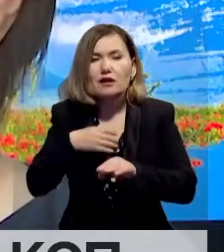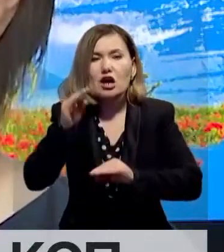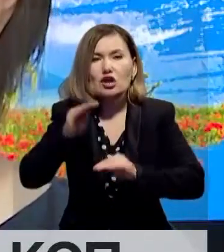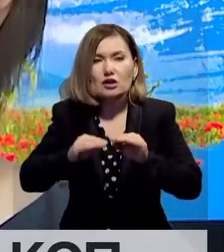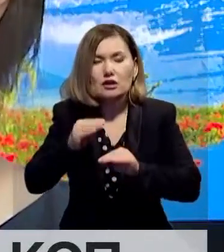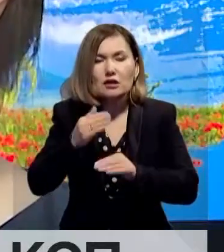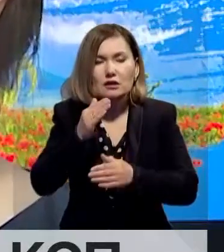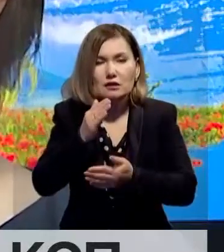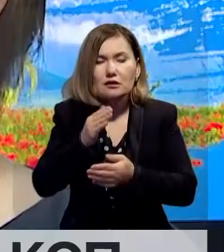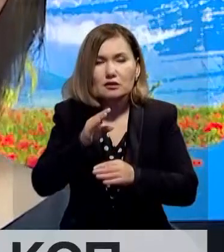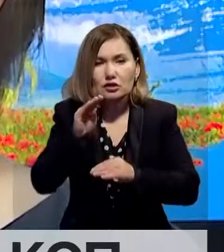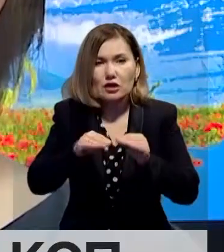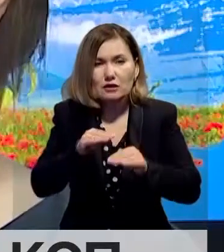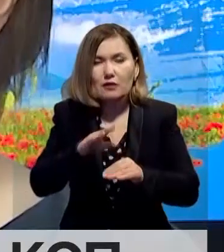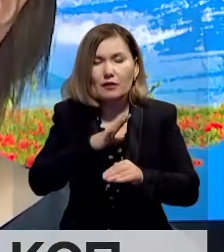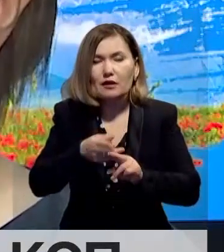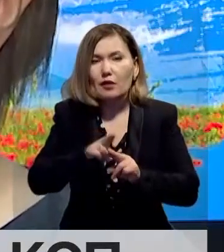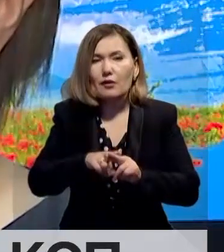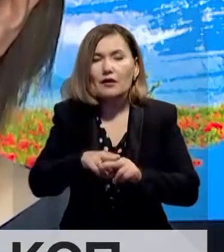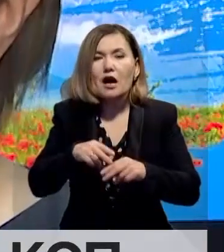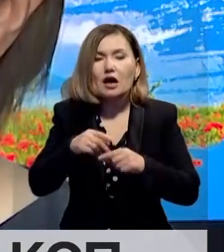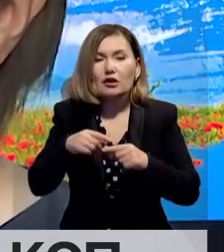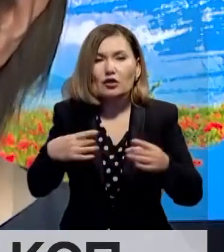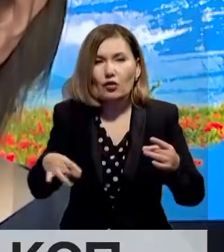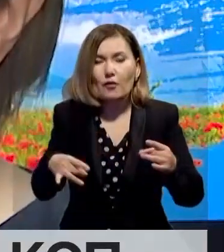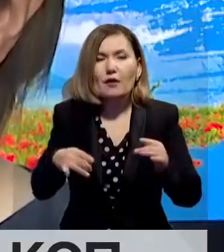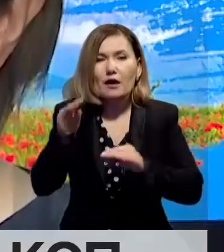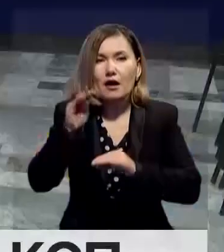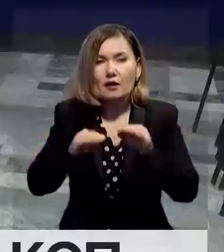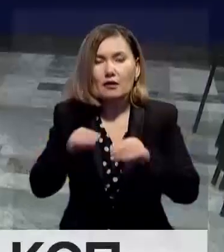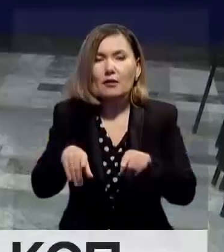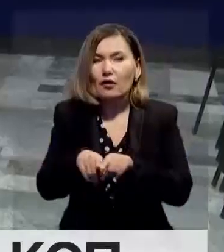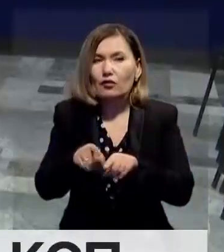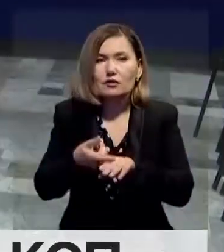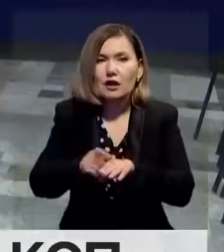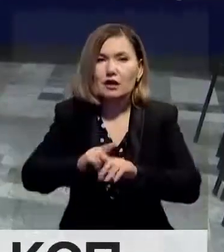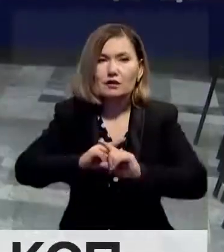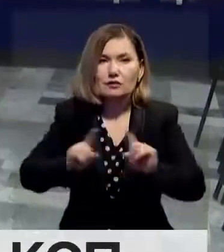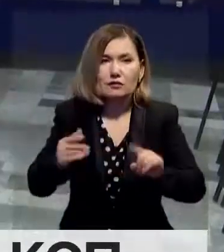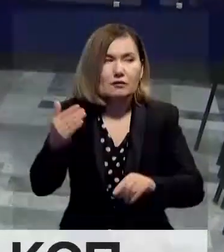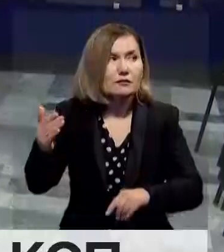қарап. Ал жалпы домбыра әртүрлі жасалғанымен оның бөлшектері ортақ.